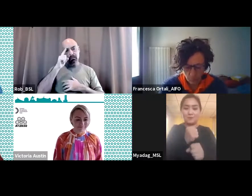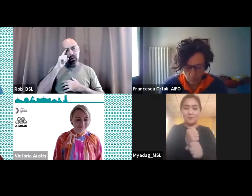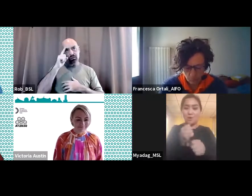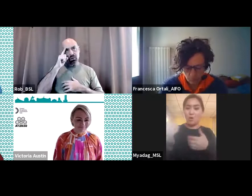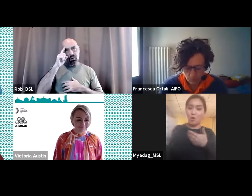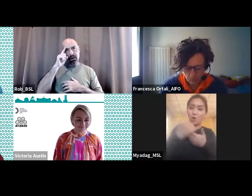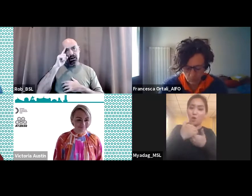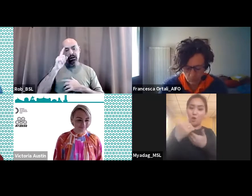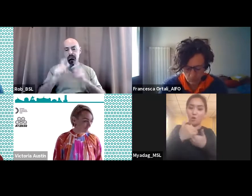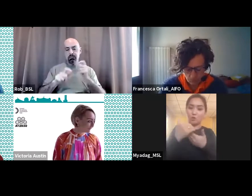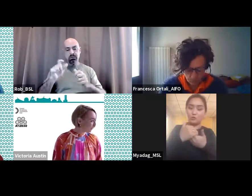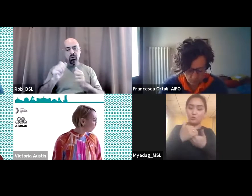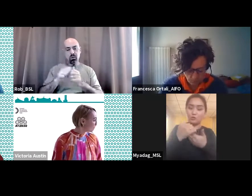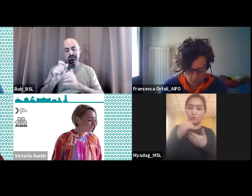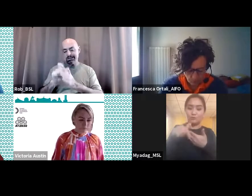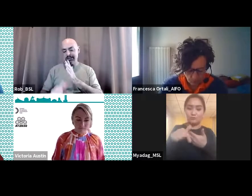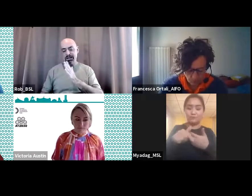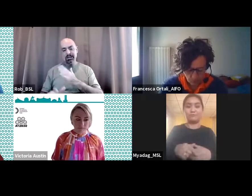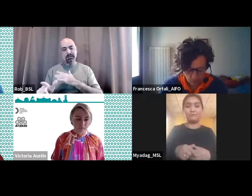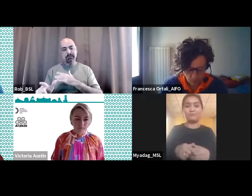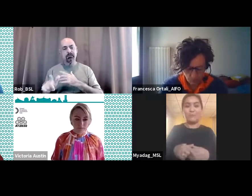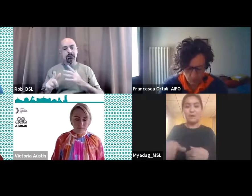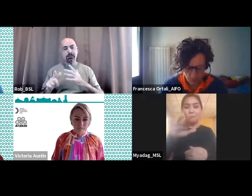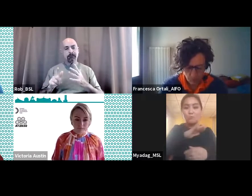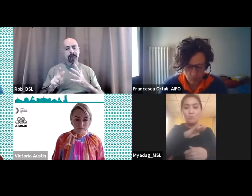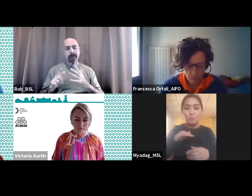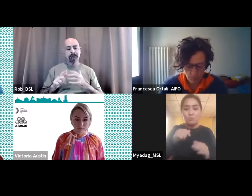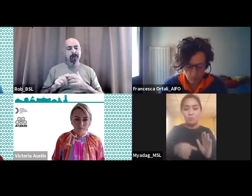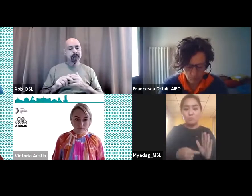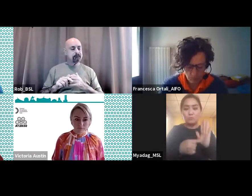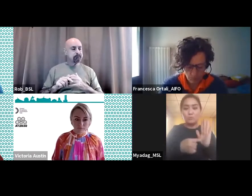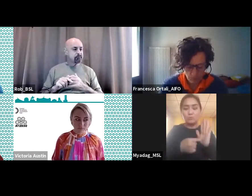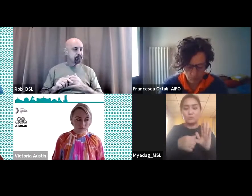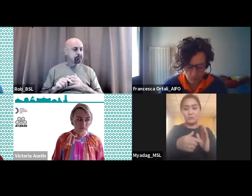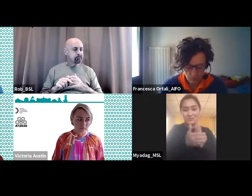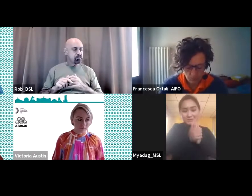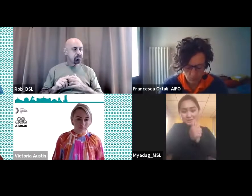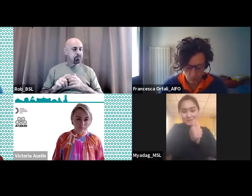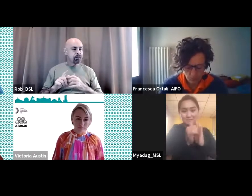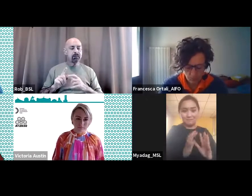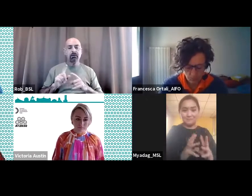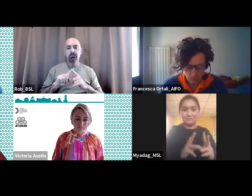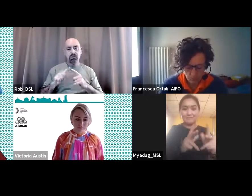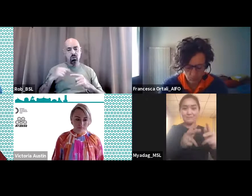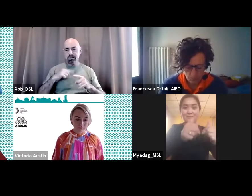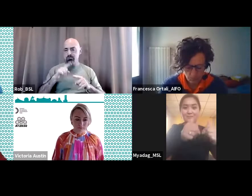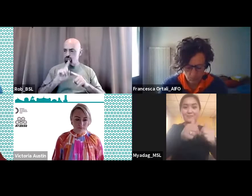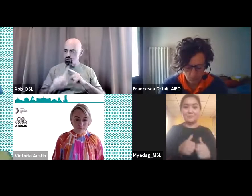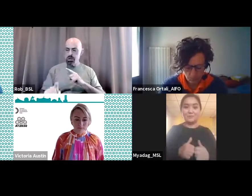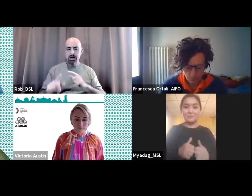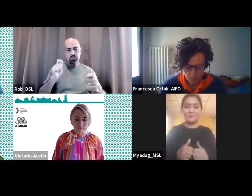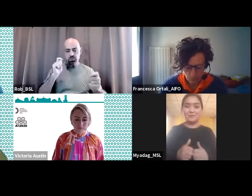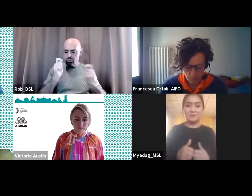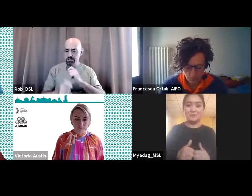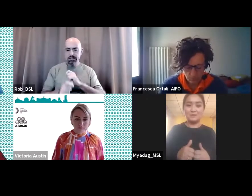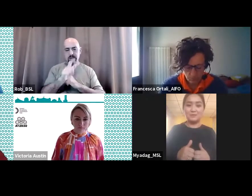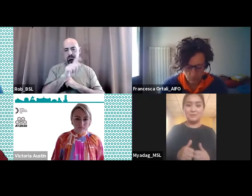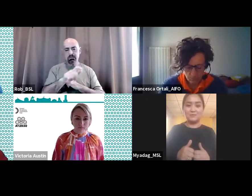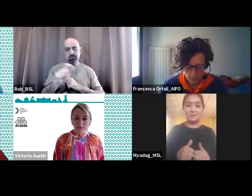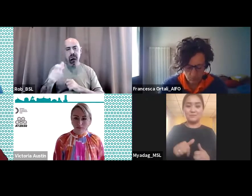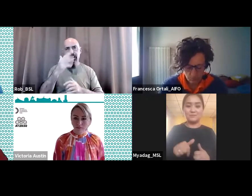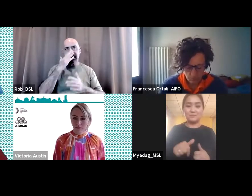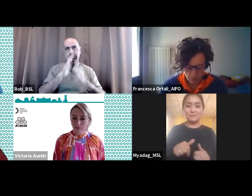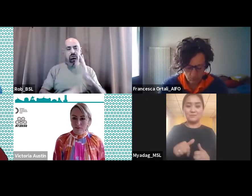бий болгох, бодит нийгмийн өөрчлөлтийг бий болгох боломж чадамжтай болсон. Иймээс цаашдаа ч гэсэн бид одоо аж ахуйн нэгж болон олон